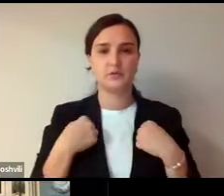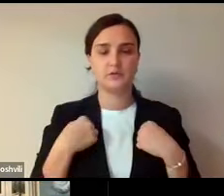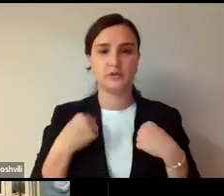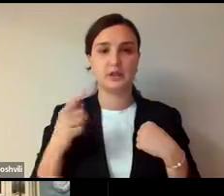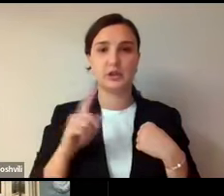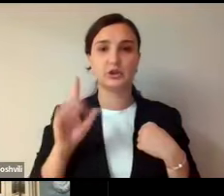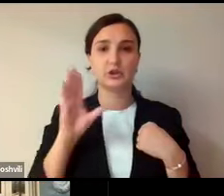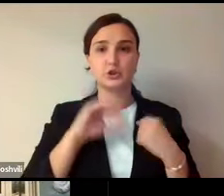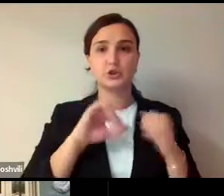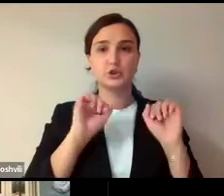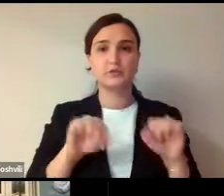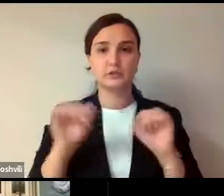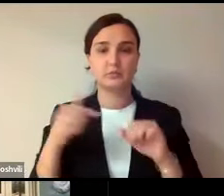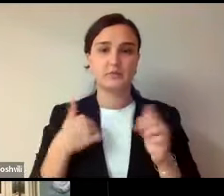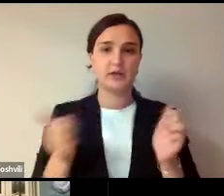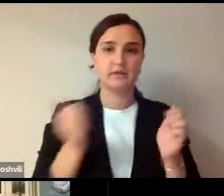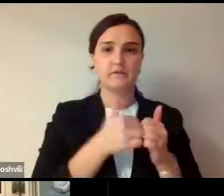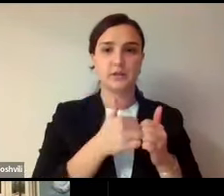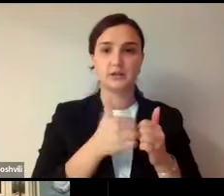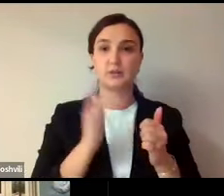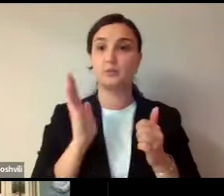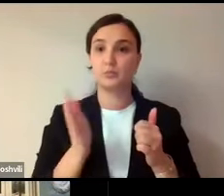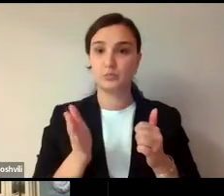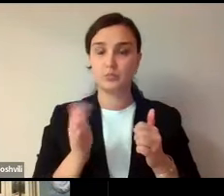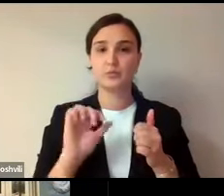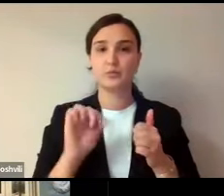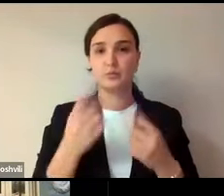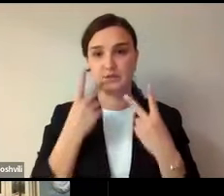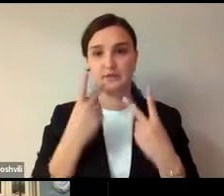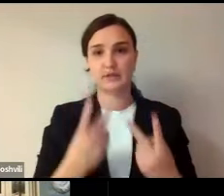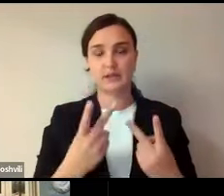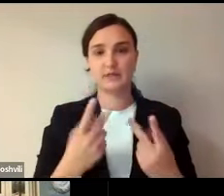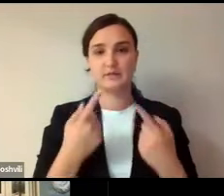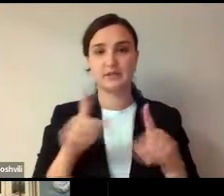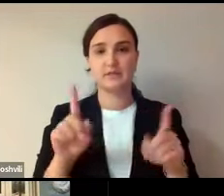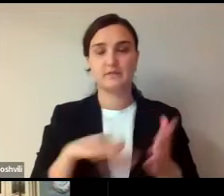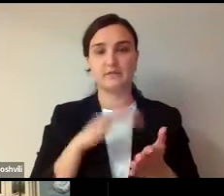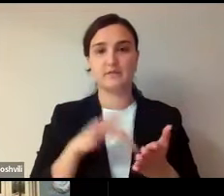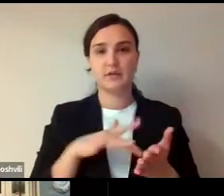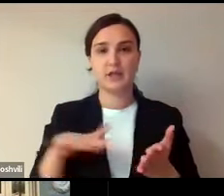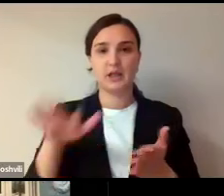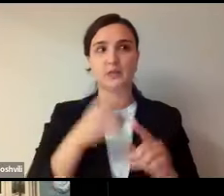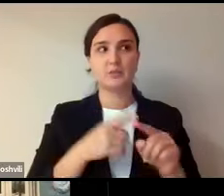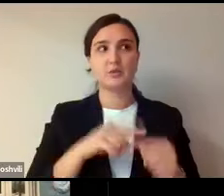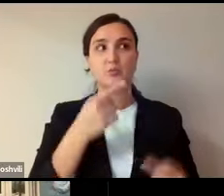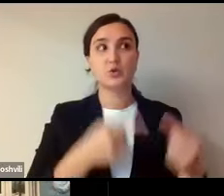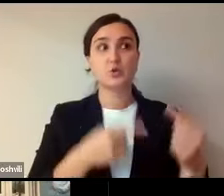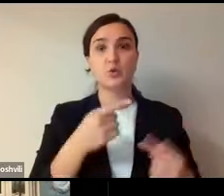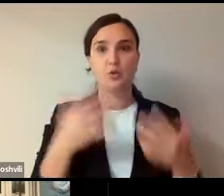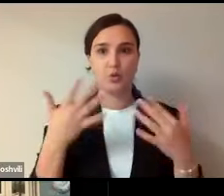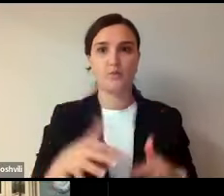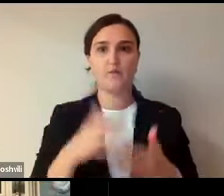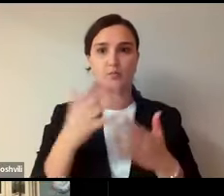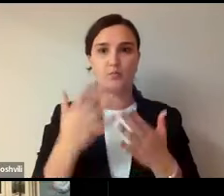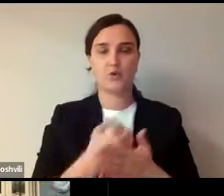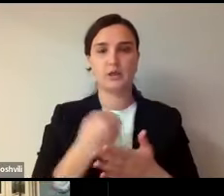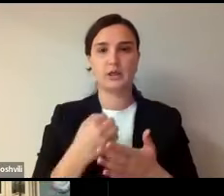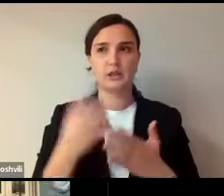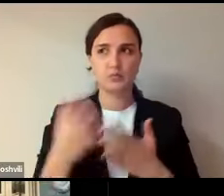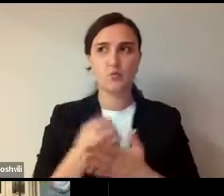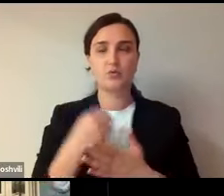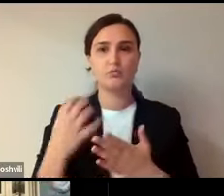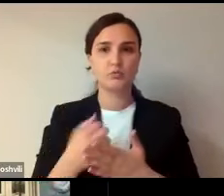შეგვიძლია გვერდით დაგიდგებით, ხო? და როგორც ხედავთ, სხვა ქვეყნებში ეს ბრძოლები მოიგეს, იბრძოლეს,